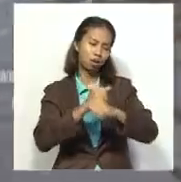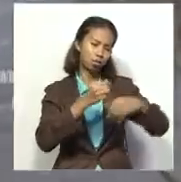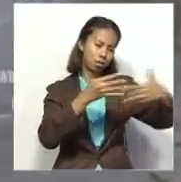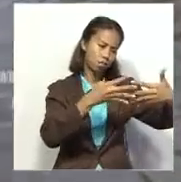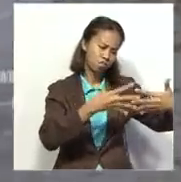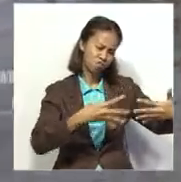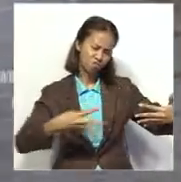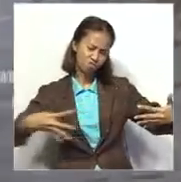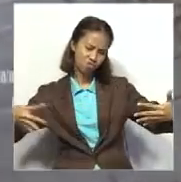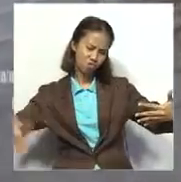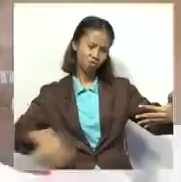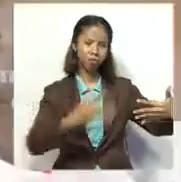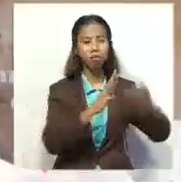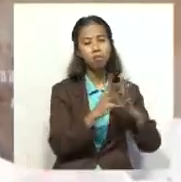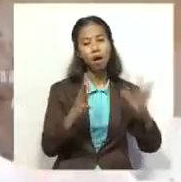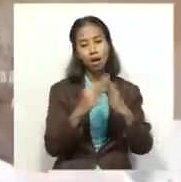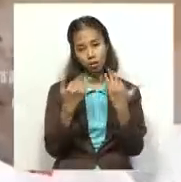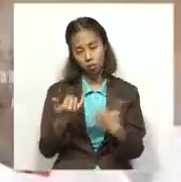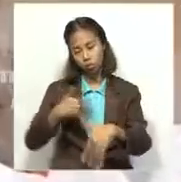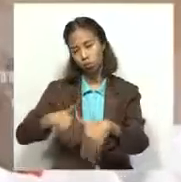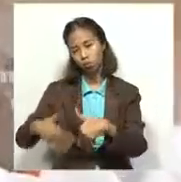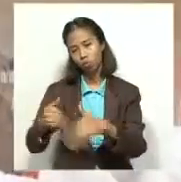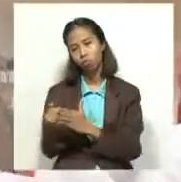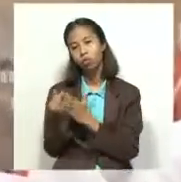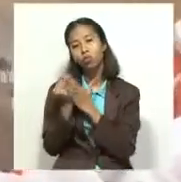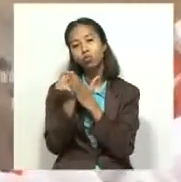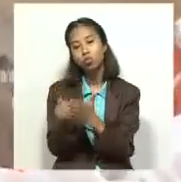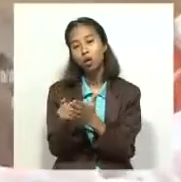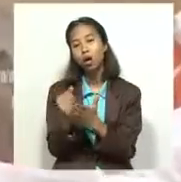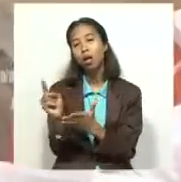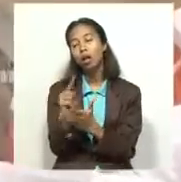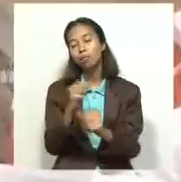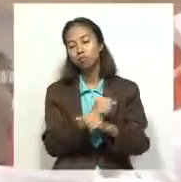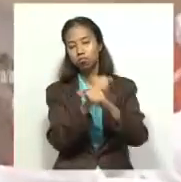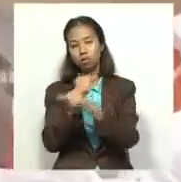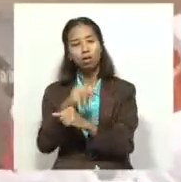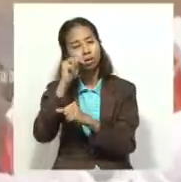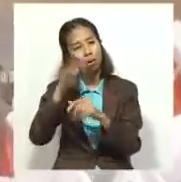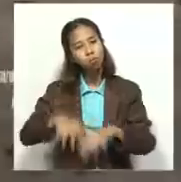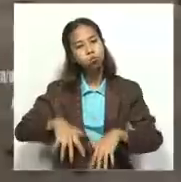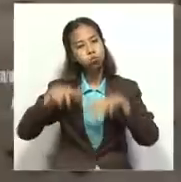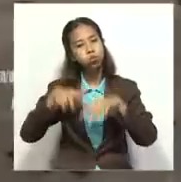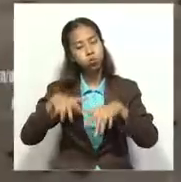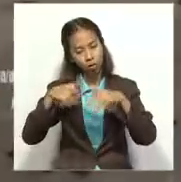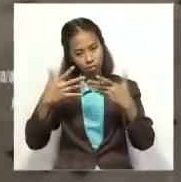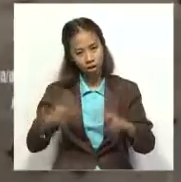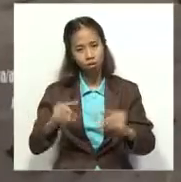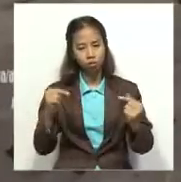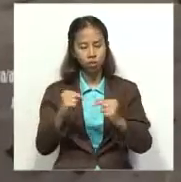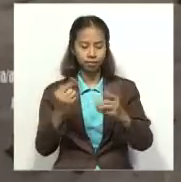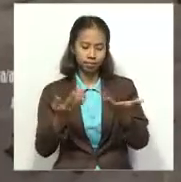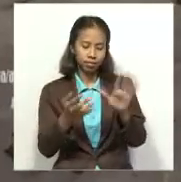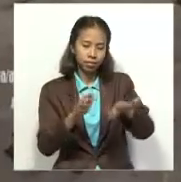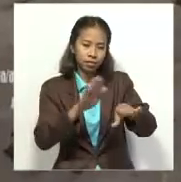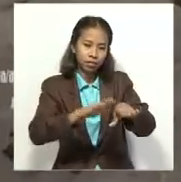คะส่วนชาวบ้านช่วยกันกรอกกระสอบทรายเพื่อใช้ป้องกันน้ำไหลเข้าท่วมบ้านเรือนส่วนที่โป๊ะแพที่อยู่ในแม่น้ำโข